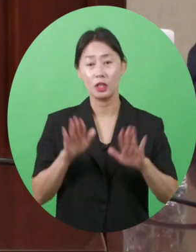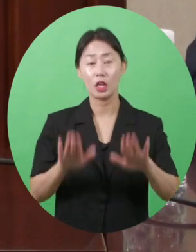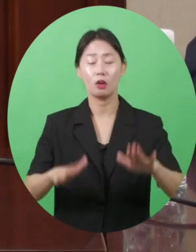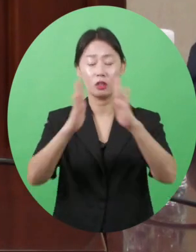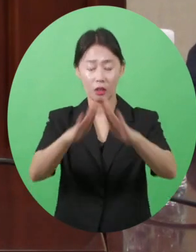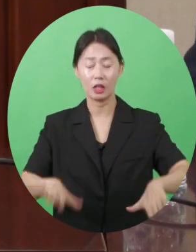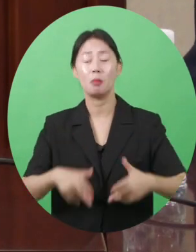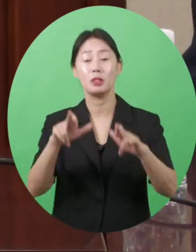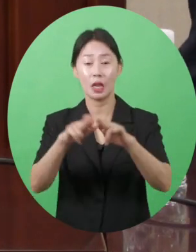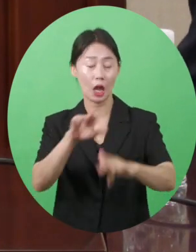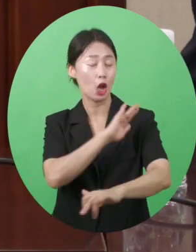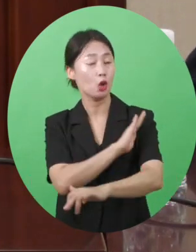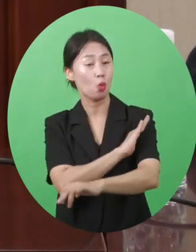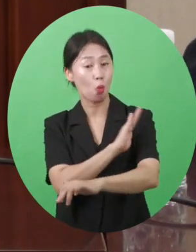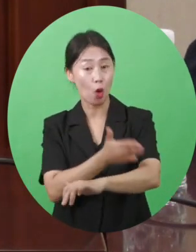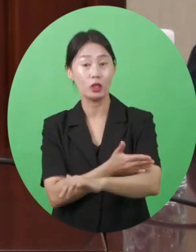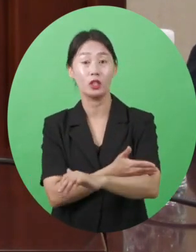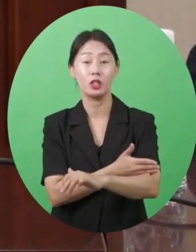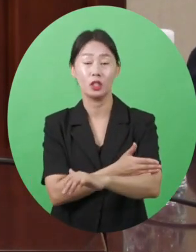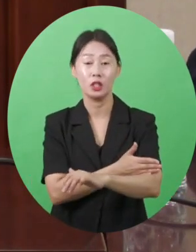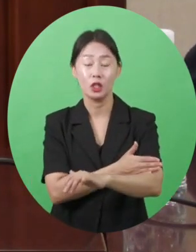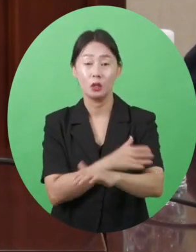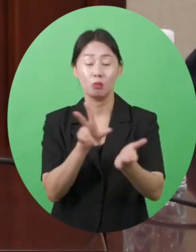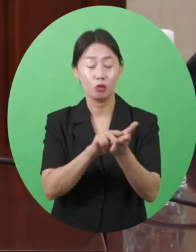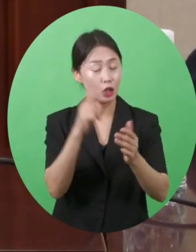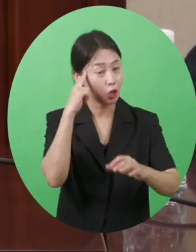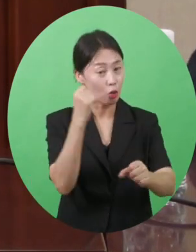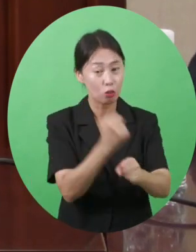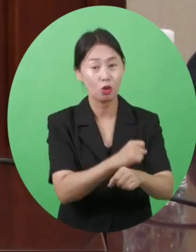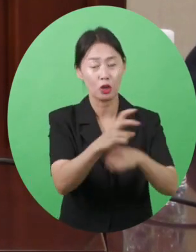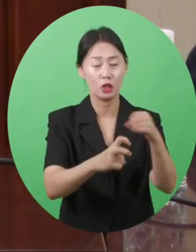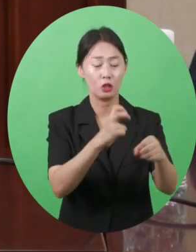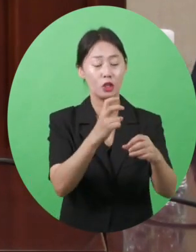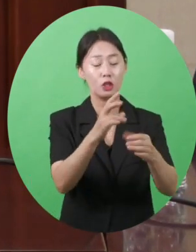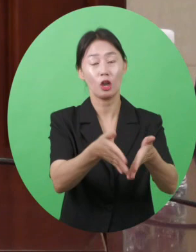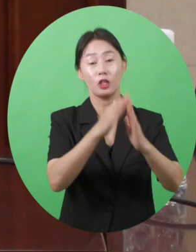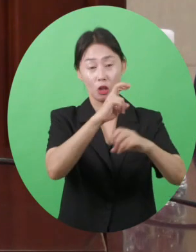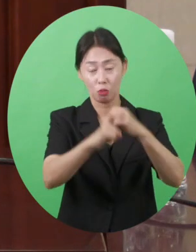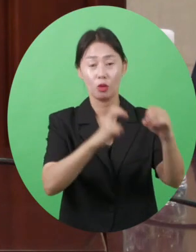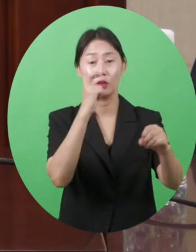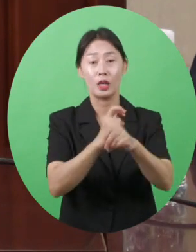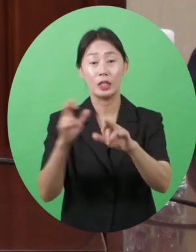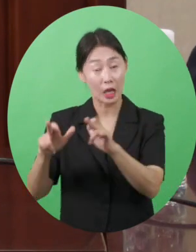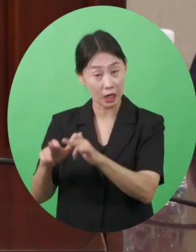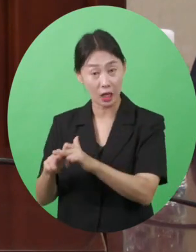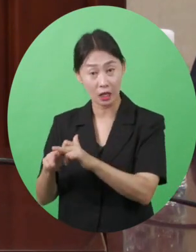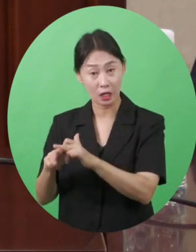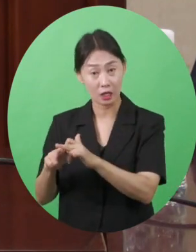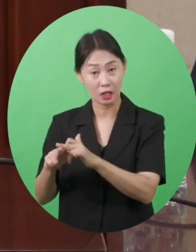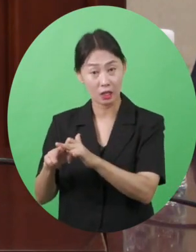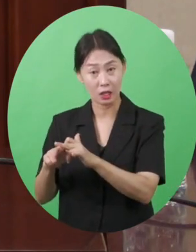문제 연구소 20주년 창립 20주년 기념 토론회에 장애인 권익 옹호의